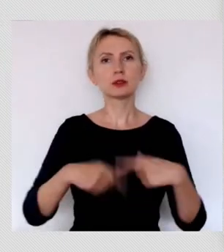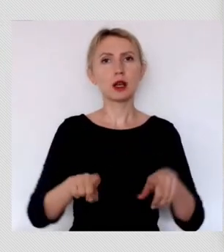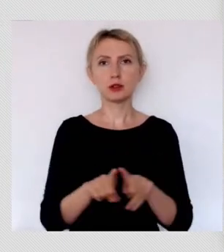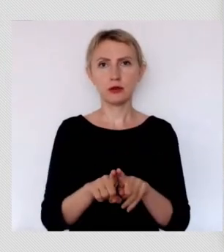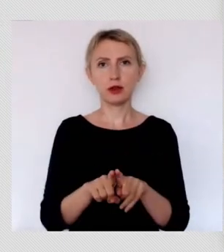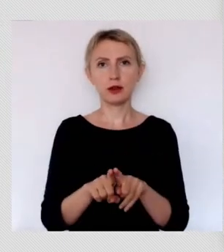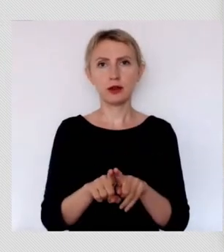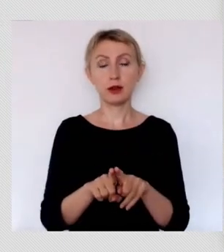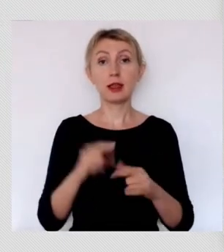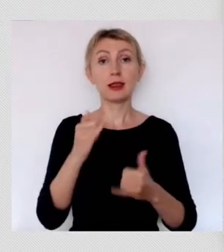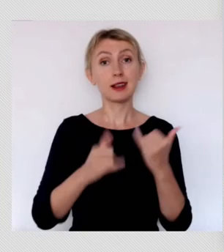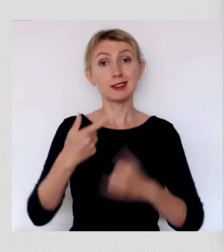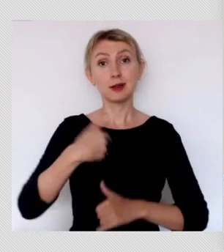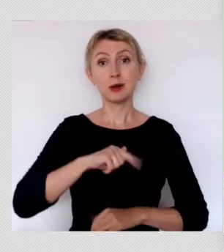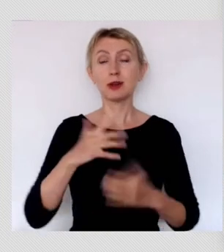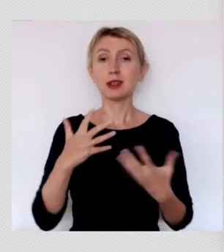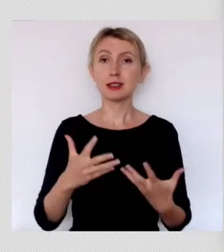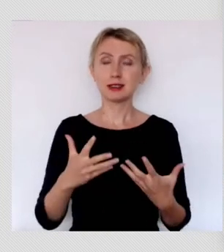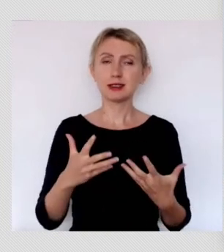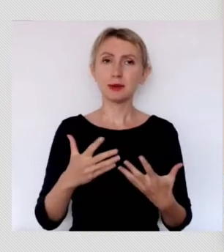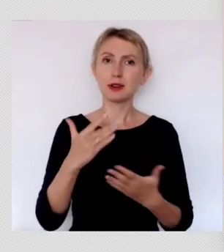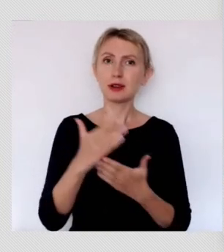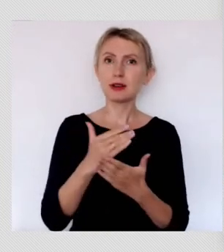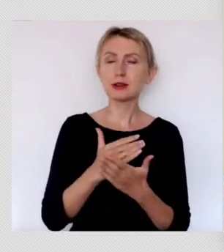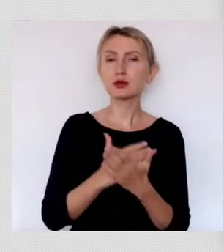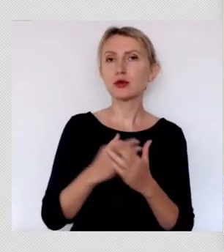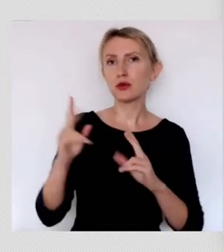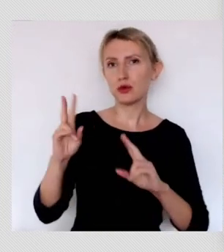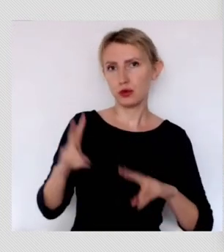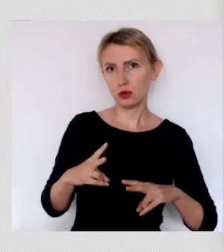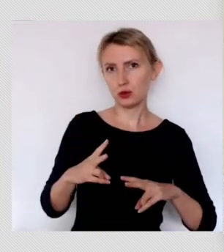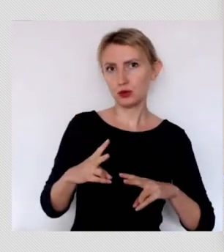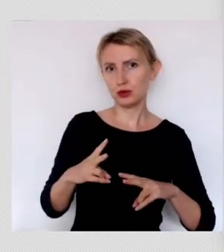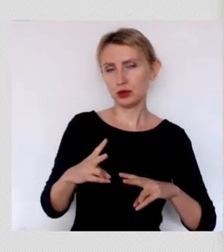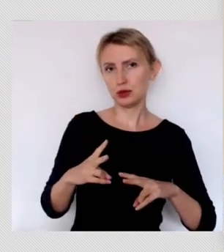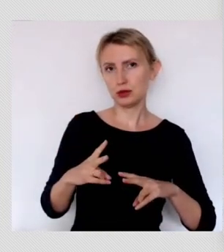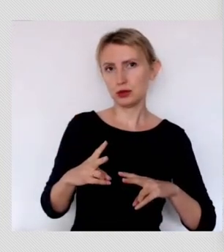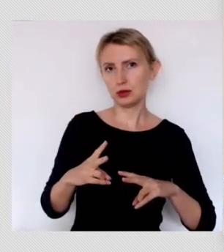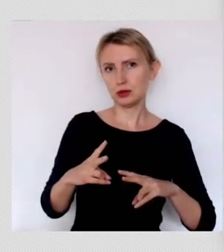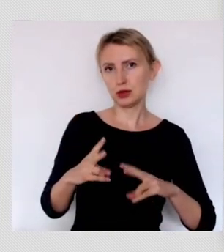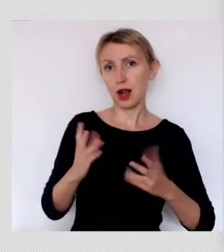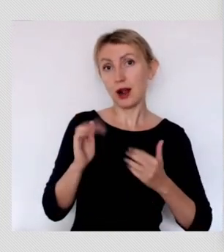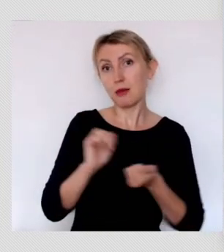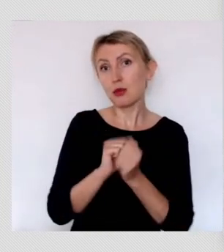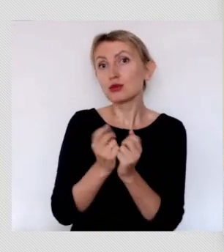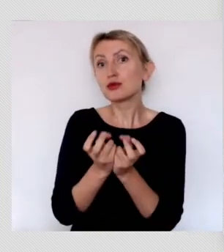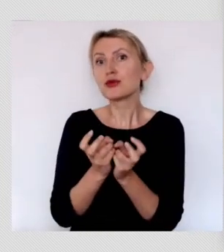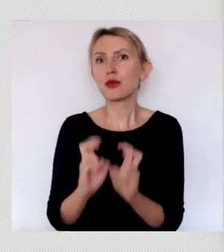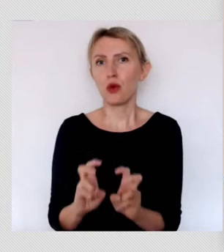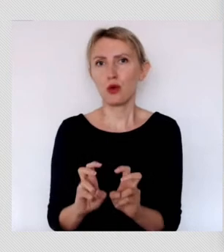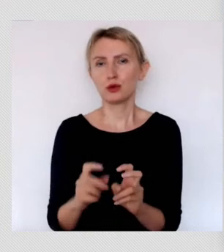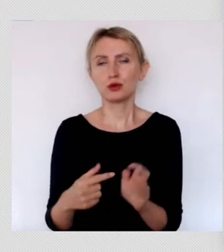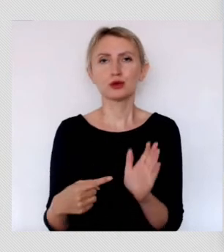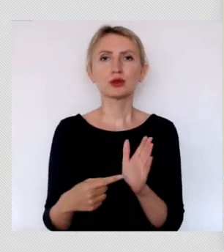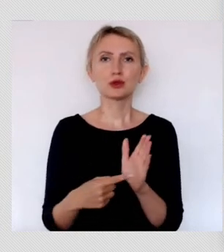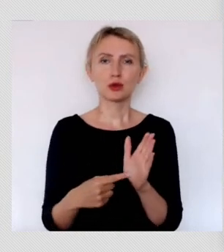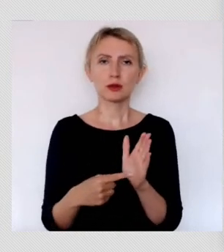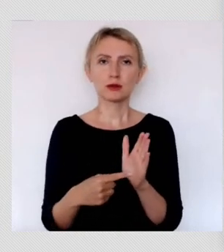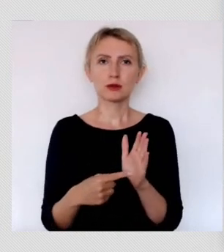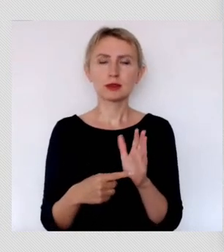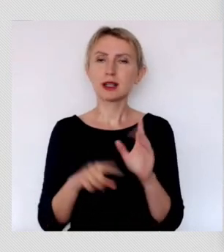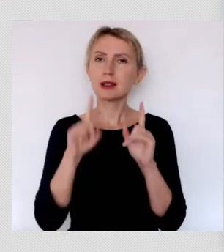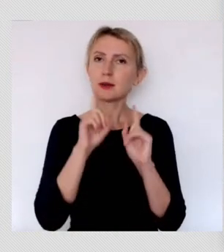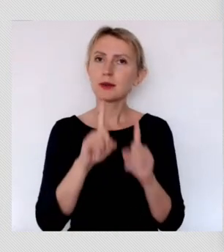jeżeli chcemy do jakichś standardów wrócić albo je sobie stworzyć. To jest w gruncie rzeczy